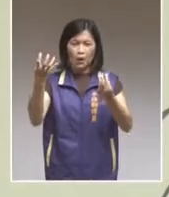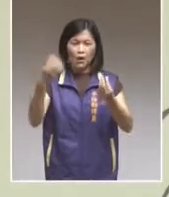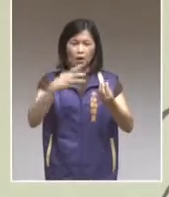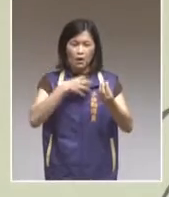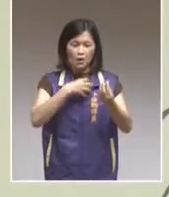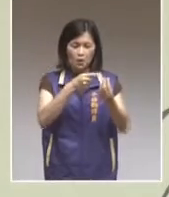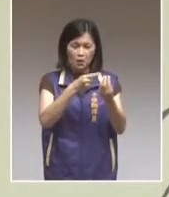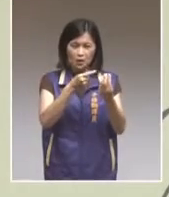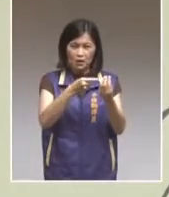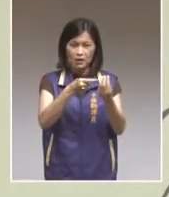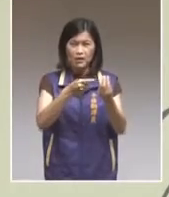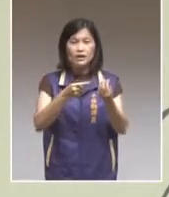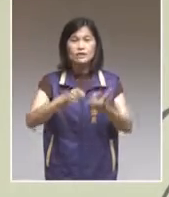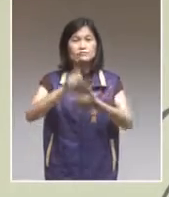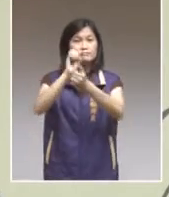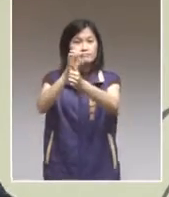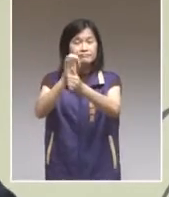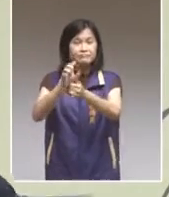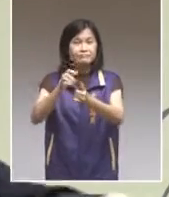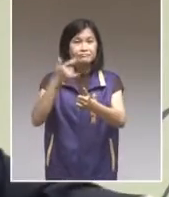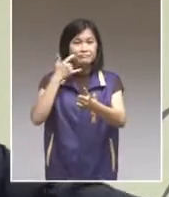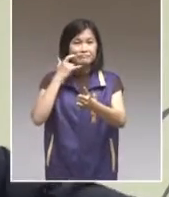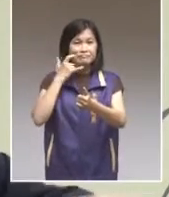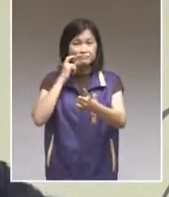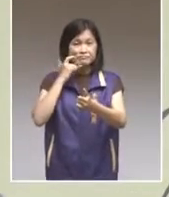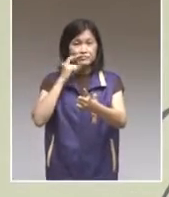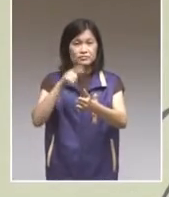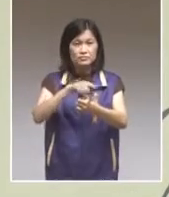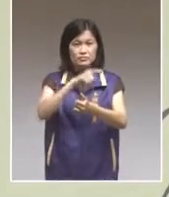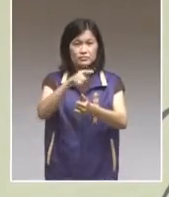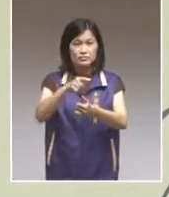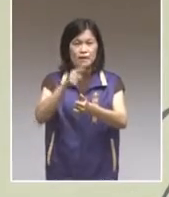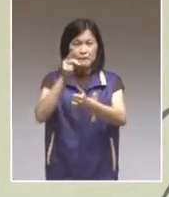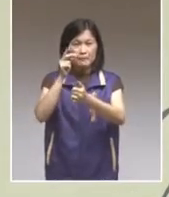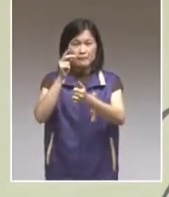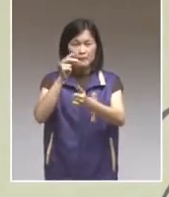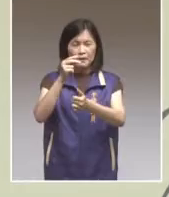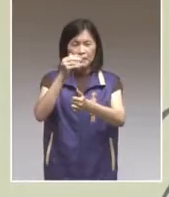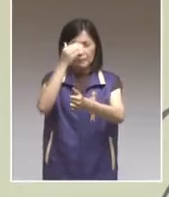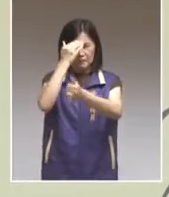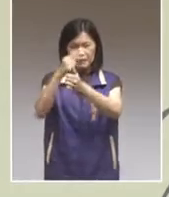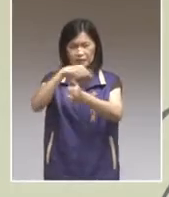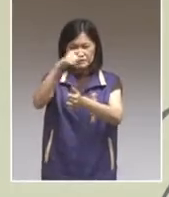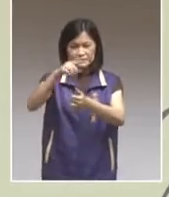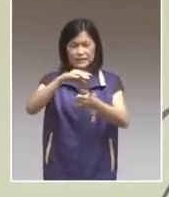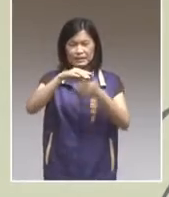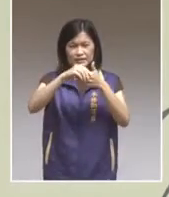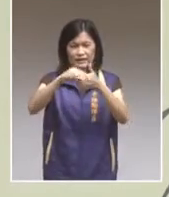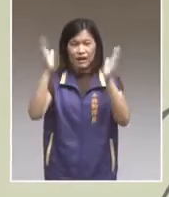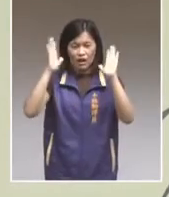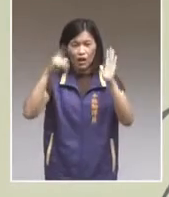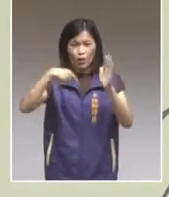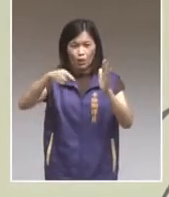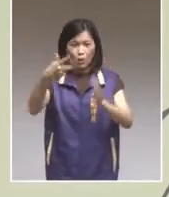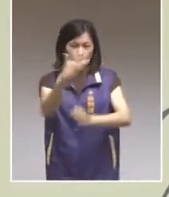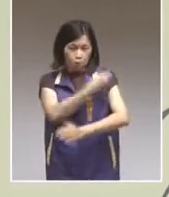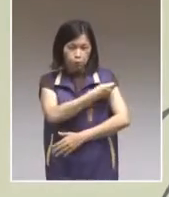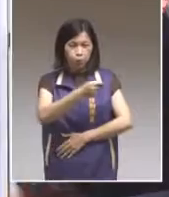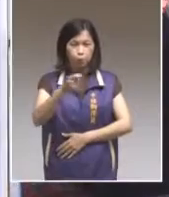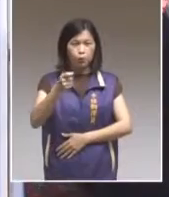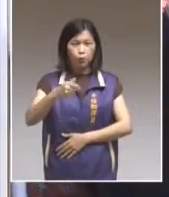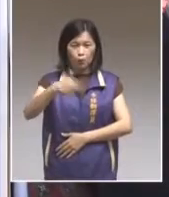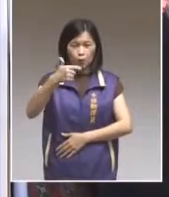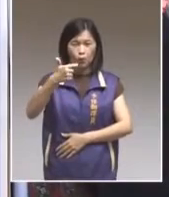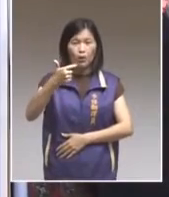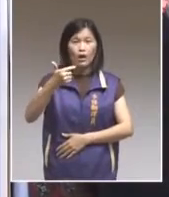是非常建议家长要请孩童尽速施打疫苗。那疫苗